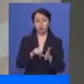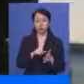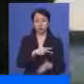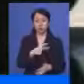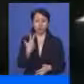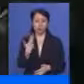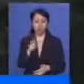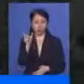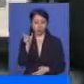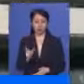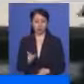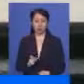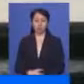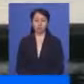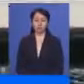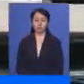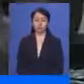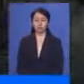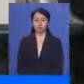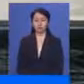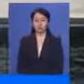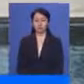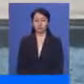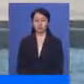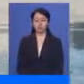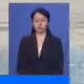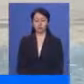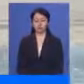около 30 человек. Елена Горбай, Нурбул Болгабеков, Адиль Нуржанов, служба новостей.